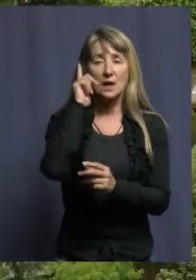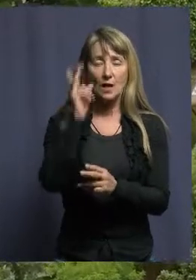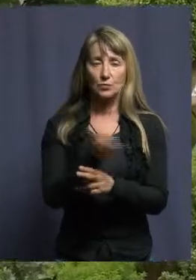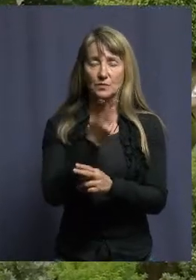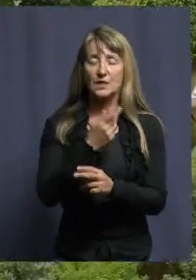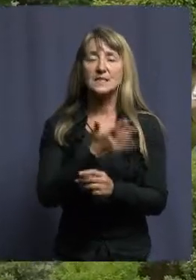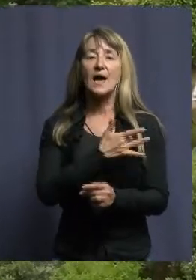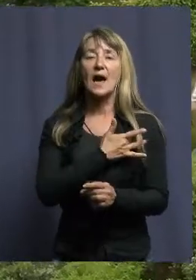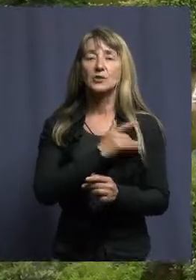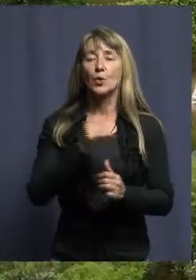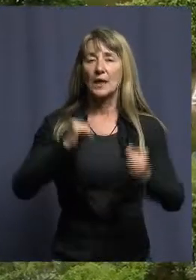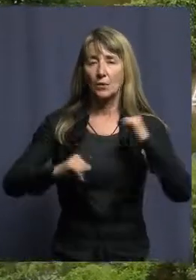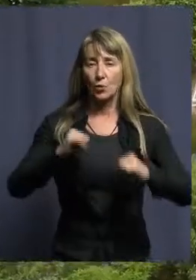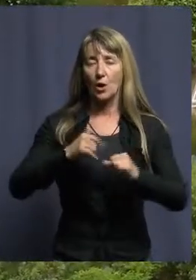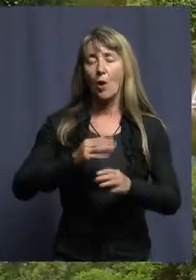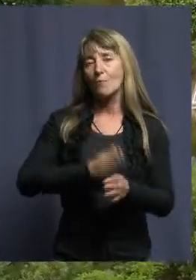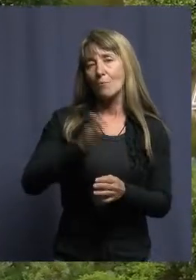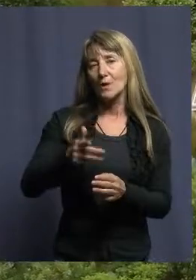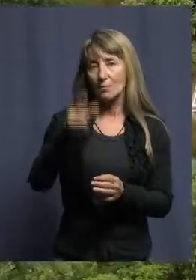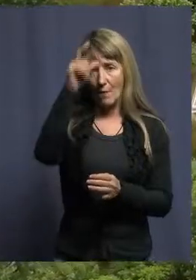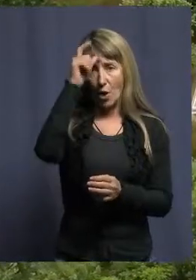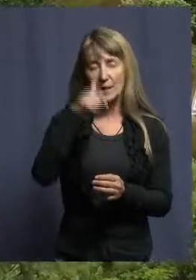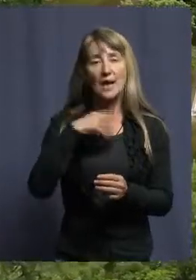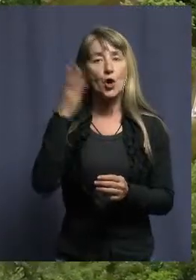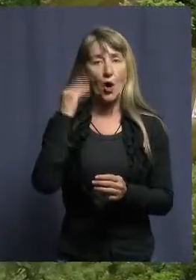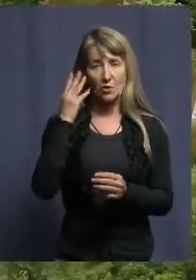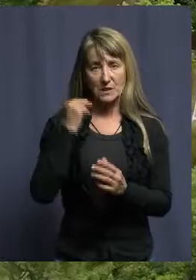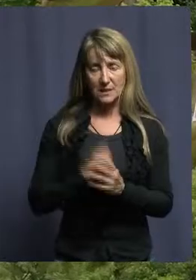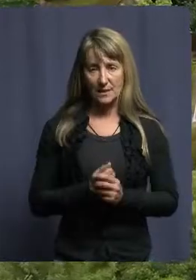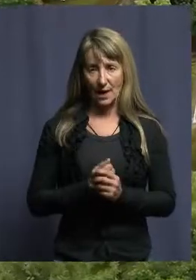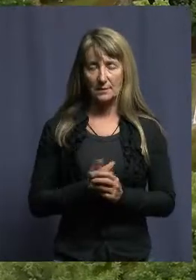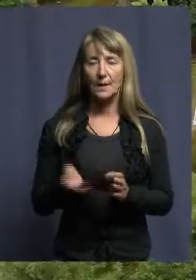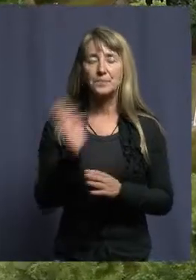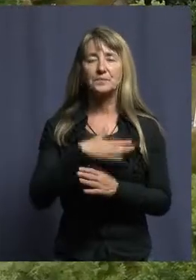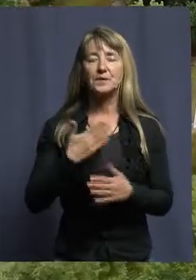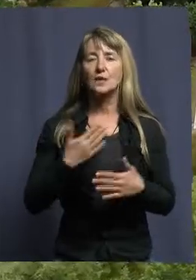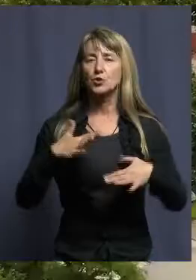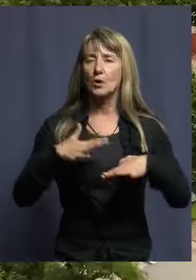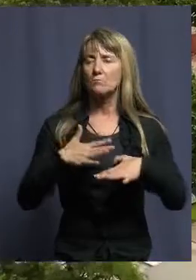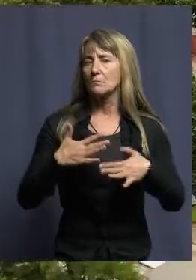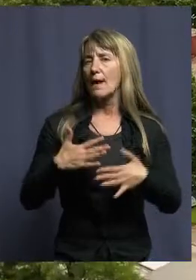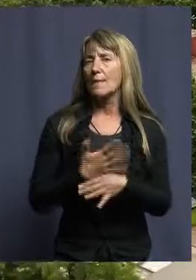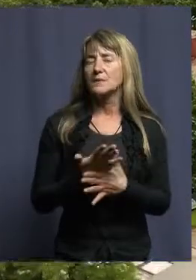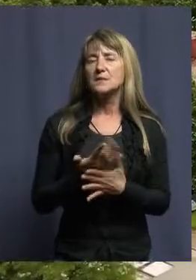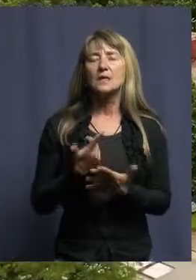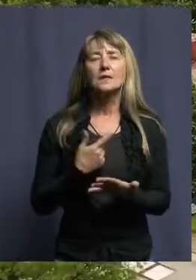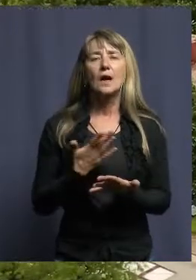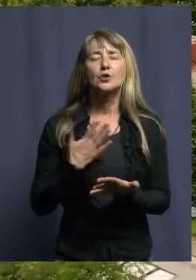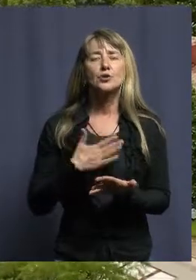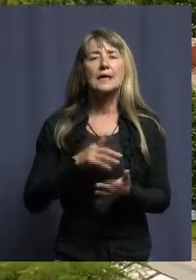sa kardiohirurgijom, pored Beograda i Novog Sada. A onda su naše ambicije, dakle, da krenemo